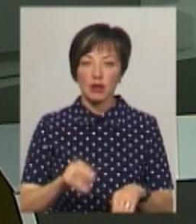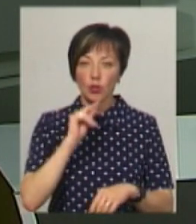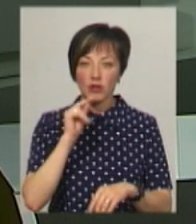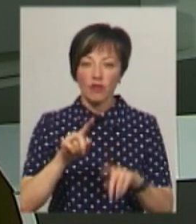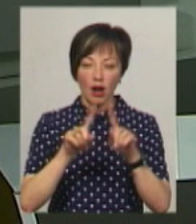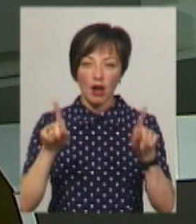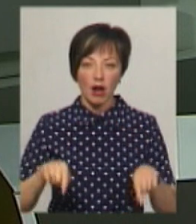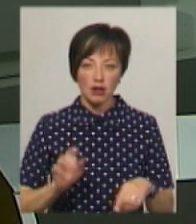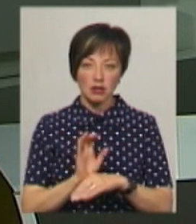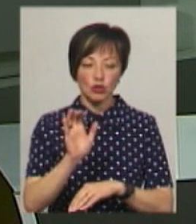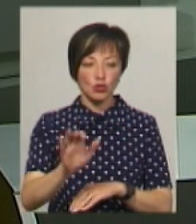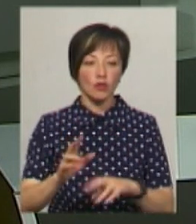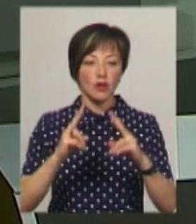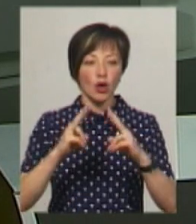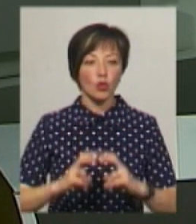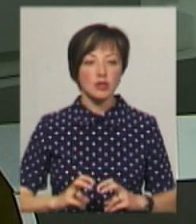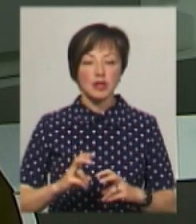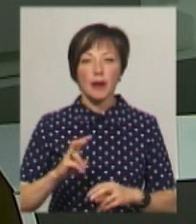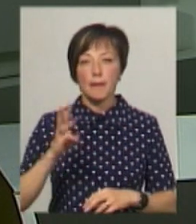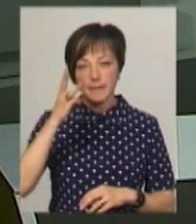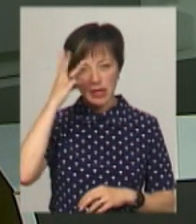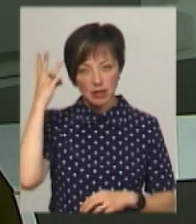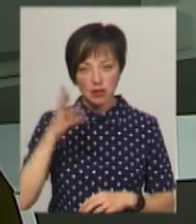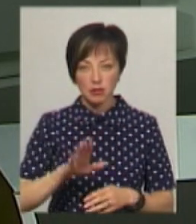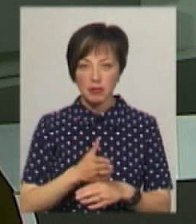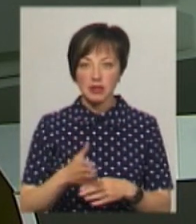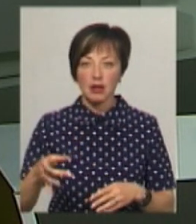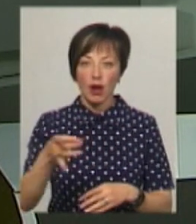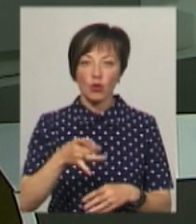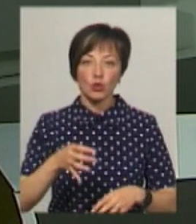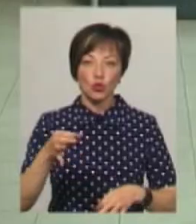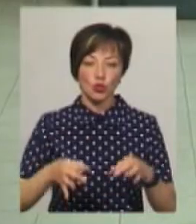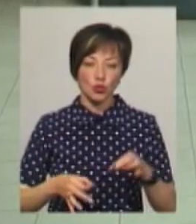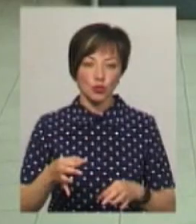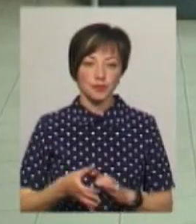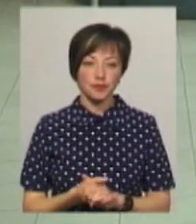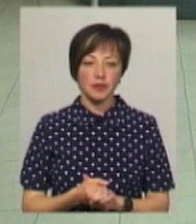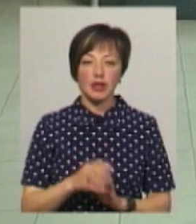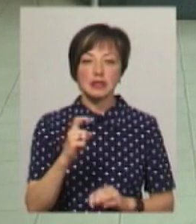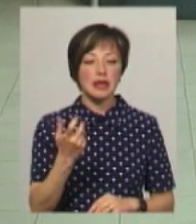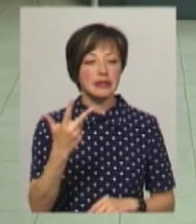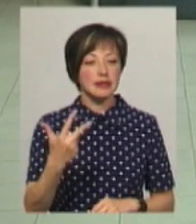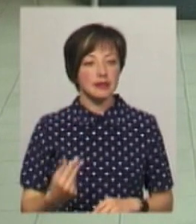обвинувальний акт, який надійшов на розгляд до Хмельницького міськрайонного суду. за 3 дні